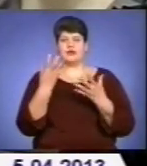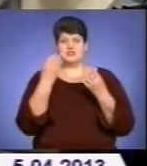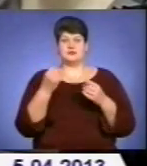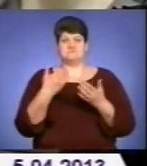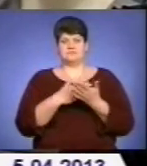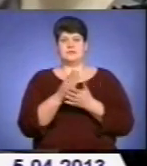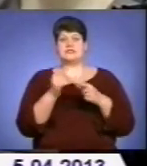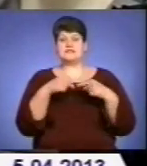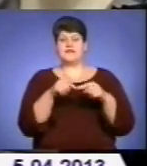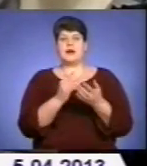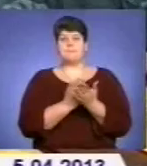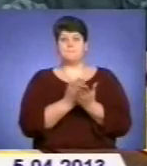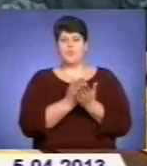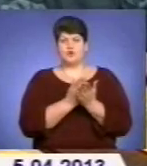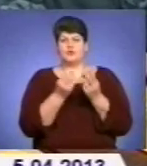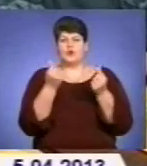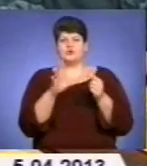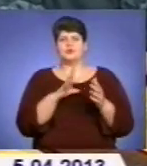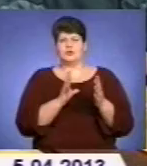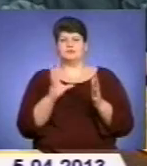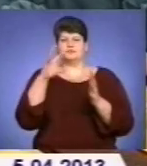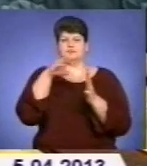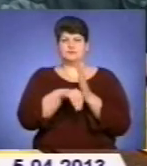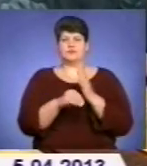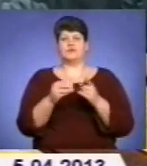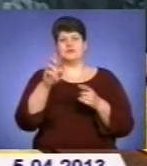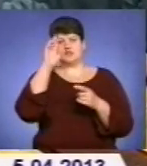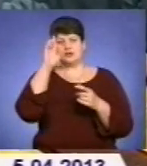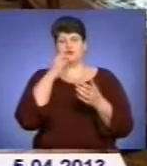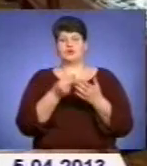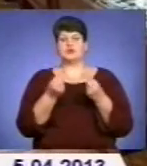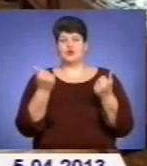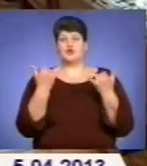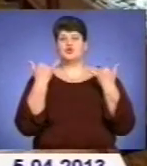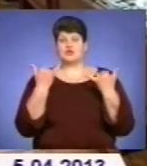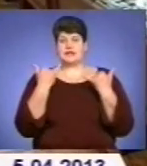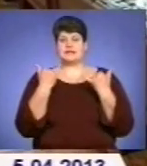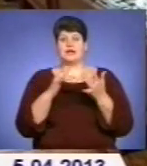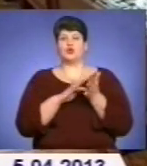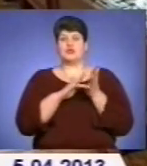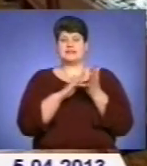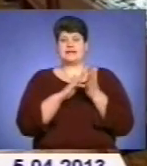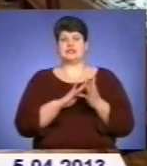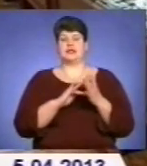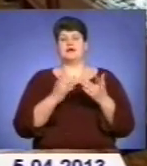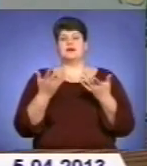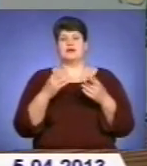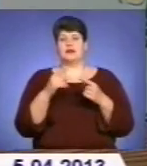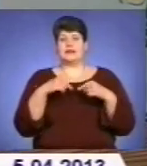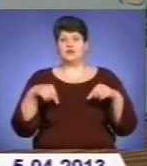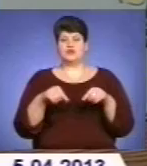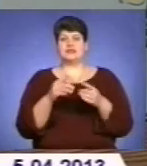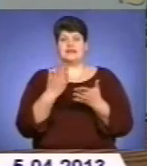послуг, то кошти полилися б обласну казну. Бо ж відомо, сучасна туристична індустрія є однією з найбільш